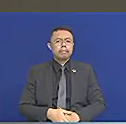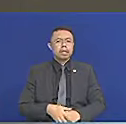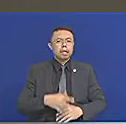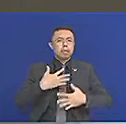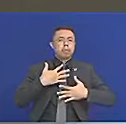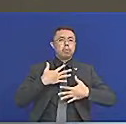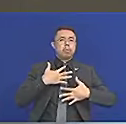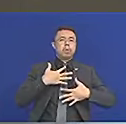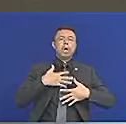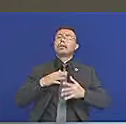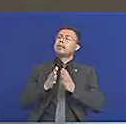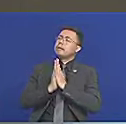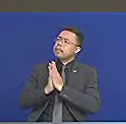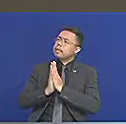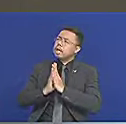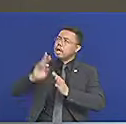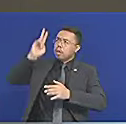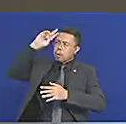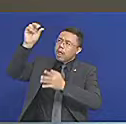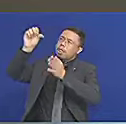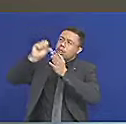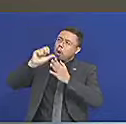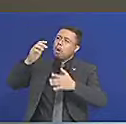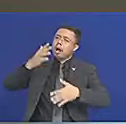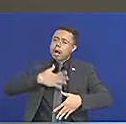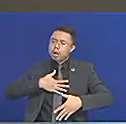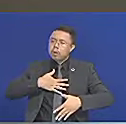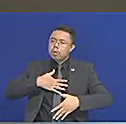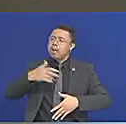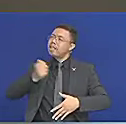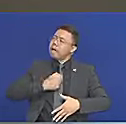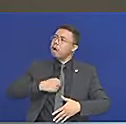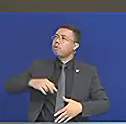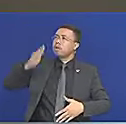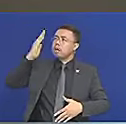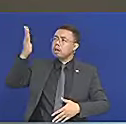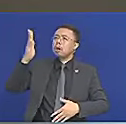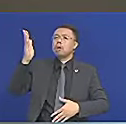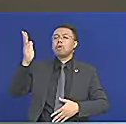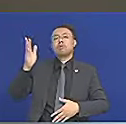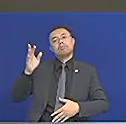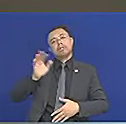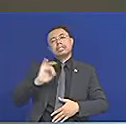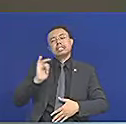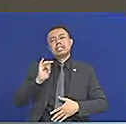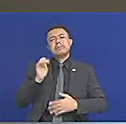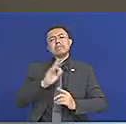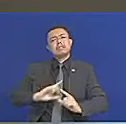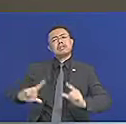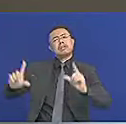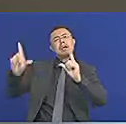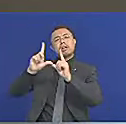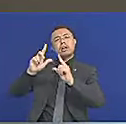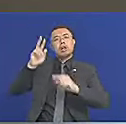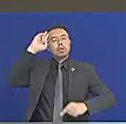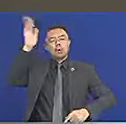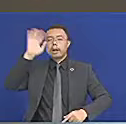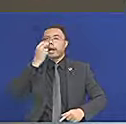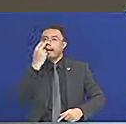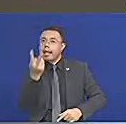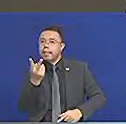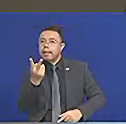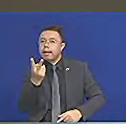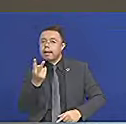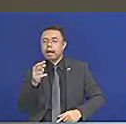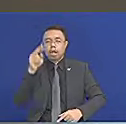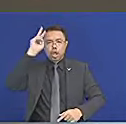Mengerikan, jadi minta Tuhan tolong aku, takut akan Engkau sepatutnya. Dia tidak kelihatan,